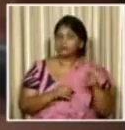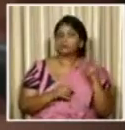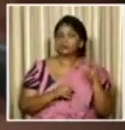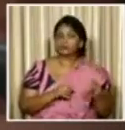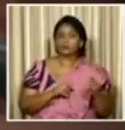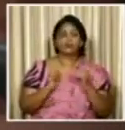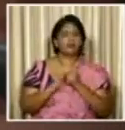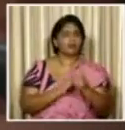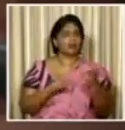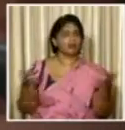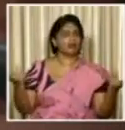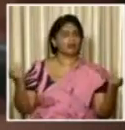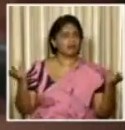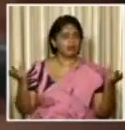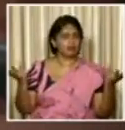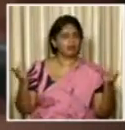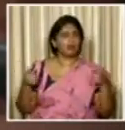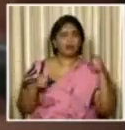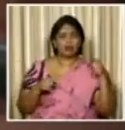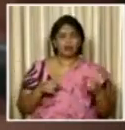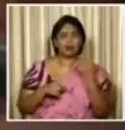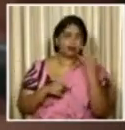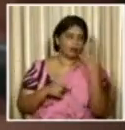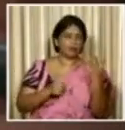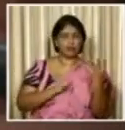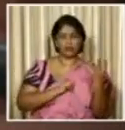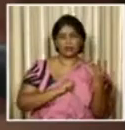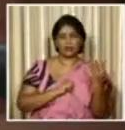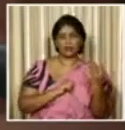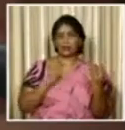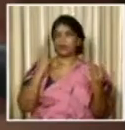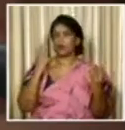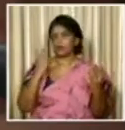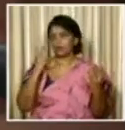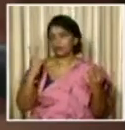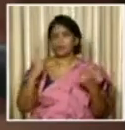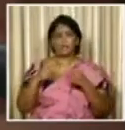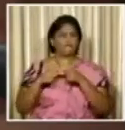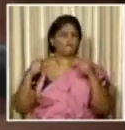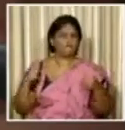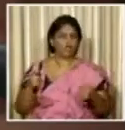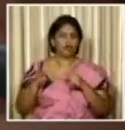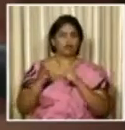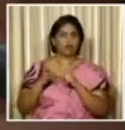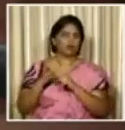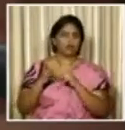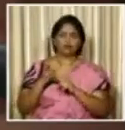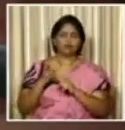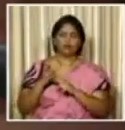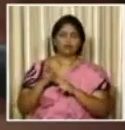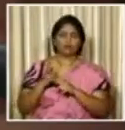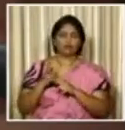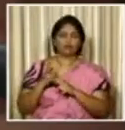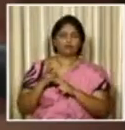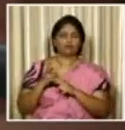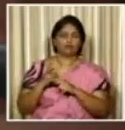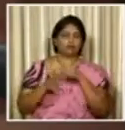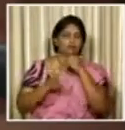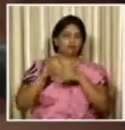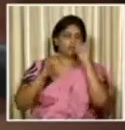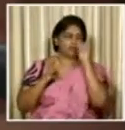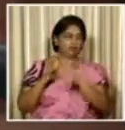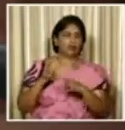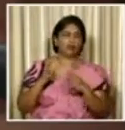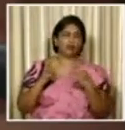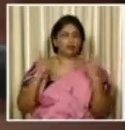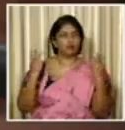උනේ නෑනේ මෙතන උනේ හතර දෙනෙක් පක්ෂ වුණා දෙන්නෙක් විරුද්ධ වුණා දෙන්නෙක් පක්ෂ වුණා අපි